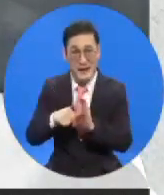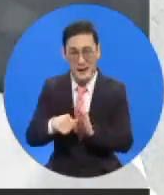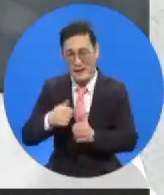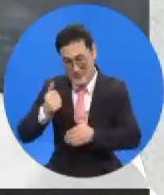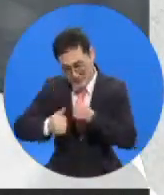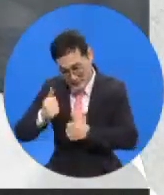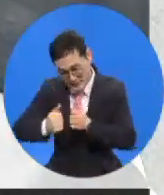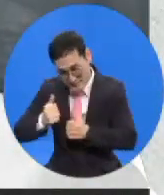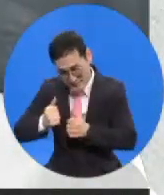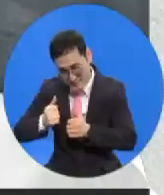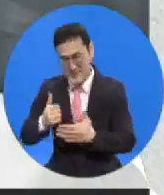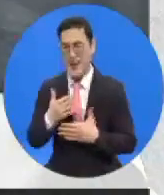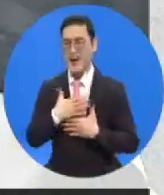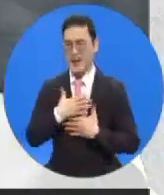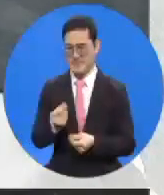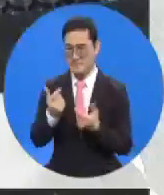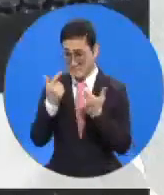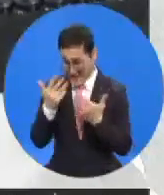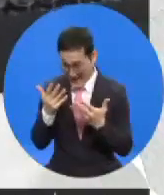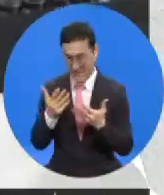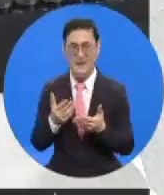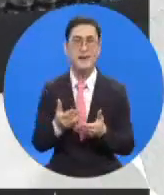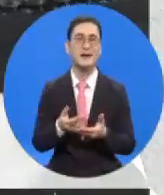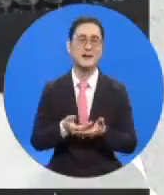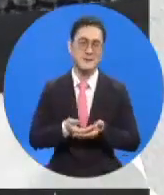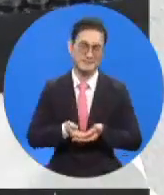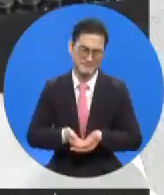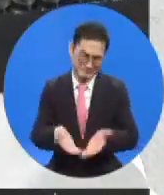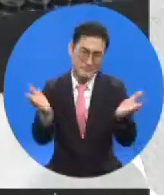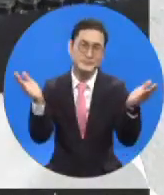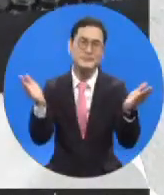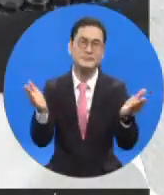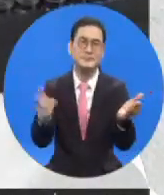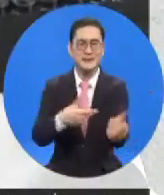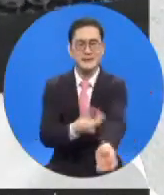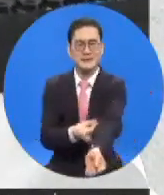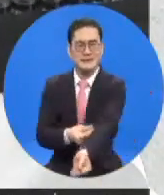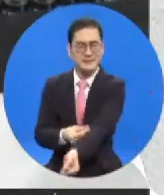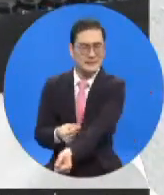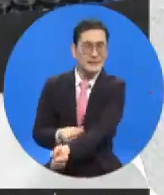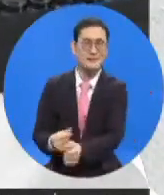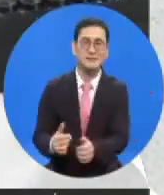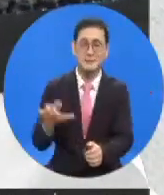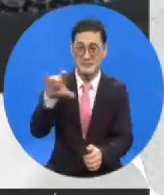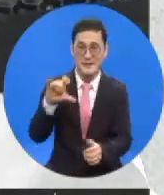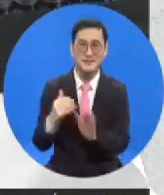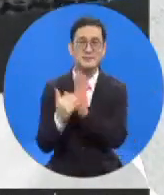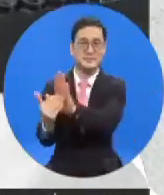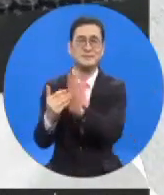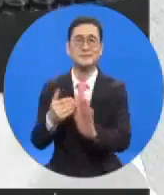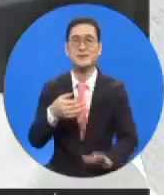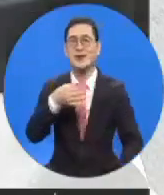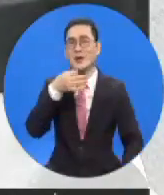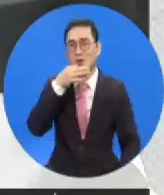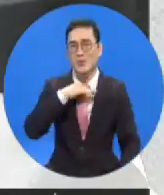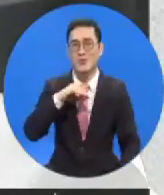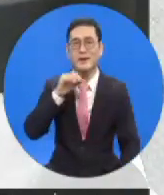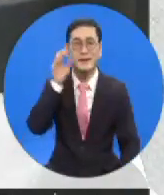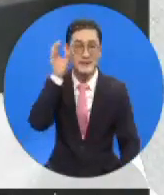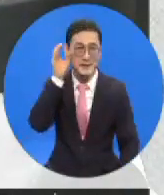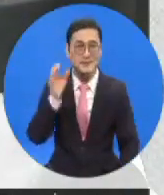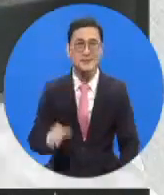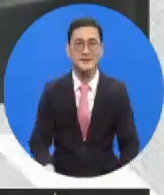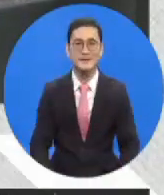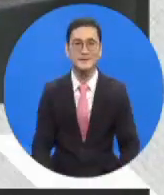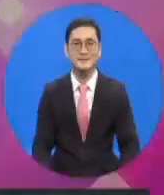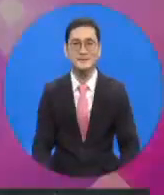안정성들이 확보되면서 우리가 코로나를 이겨낼 수 있지 않겠는가라고 하는 희망의 뉴스인 것 같아서 굉장히 좀 보기 좋은 소식이었다고 생각합니다. 예, 자,